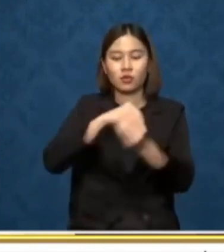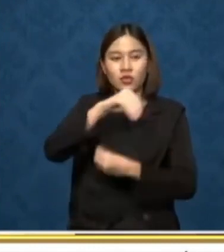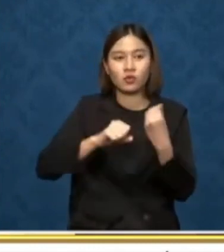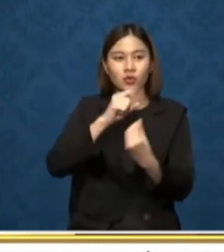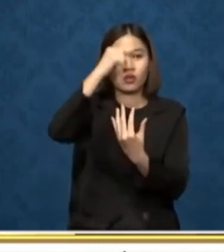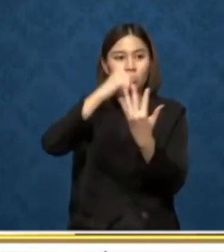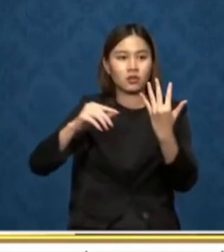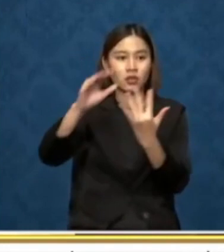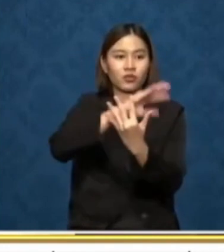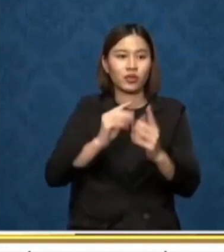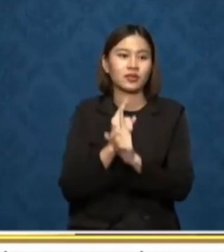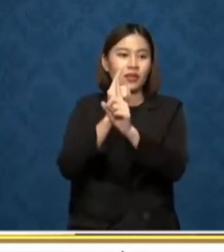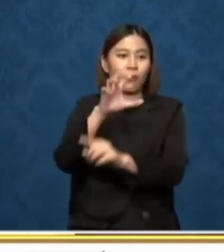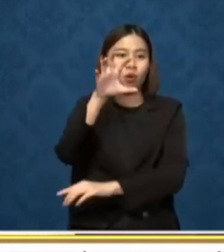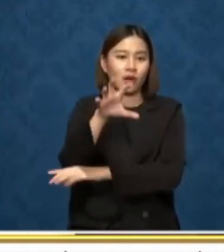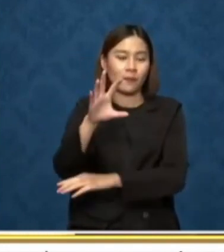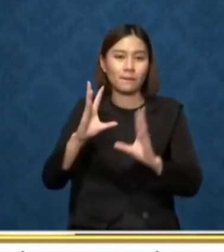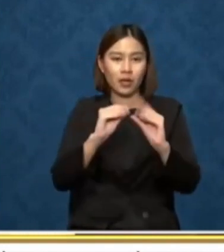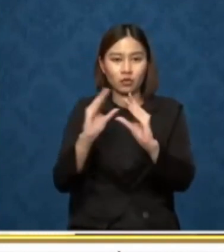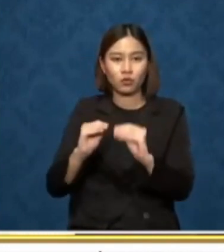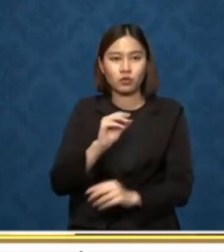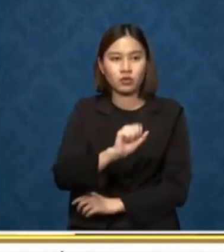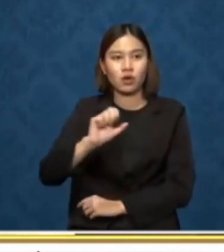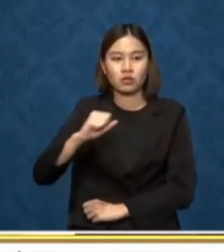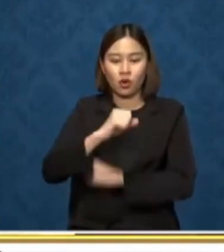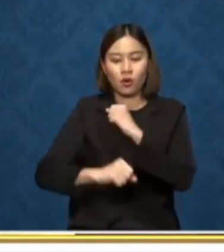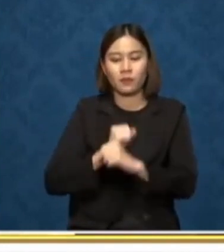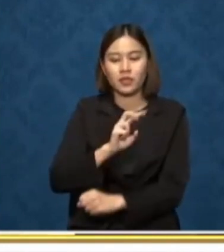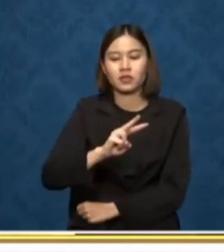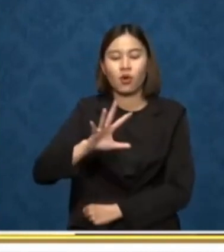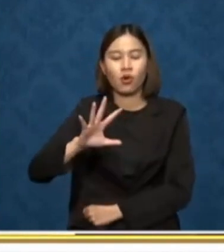ของประเทศตามข้อบังคับของการประชุมสภาผู้แทนราษฎรพ.ศ.